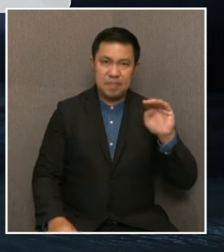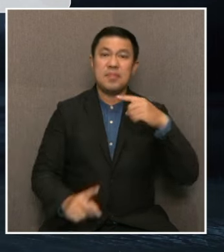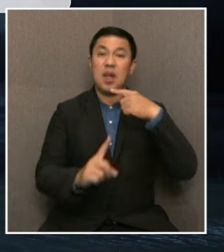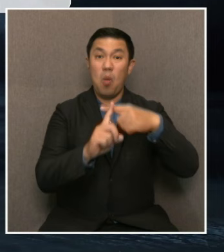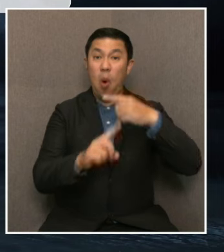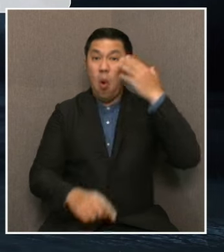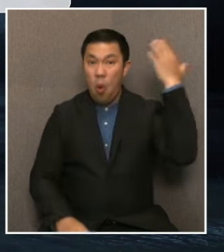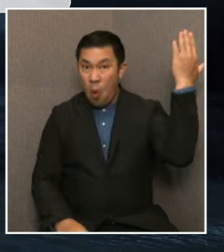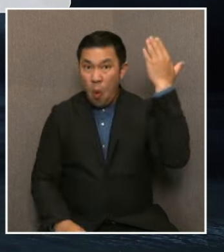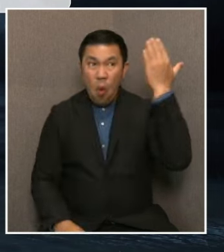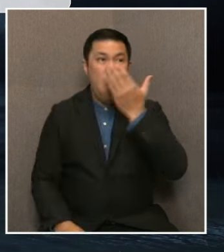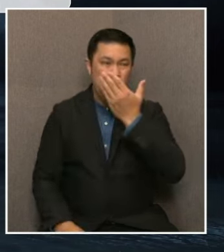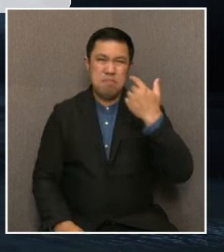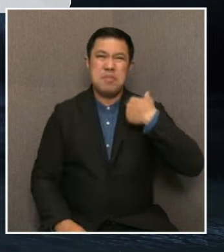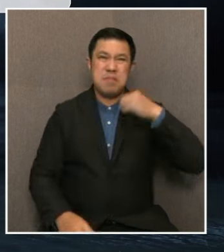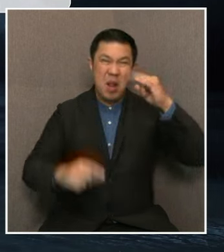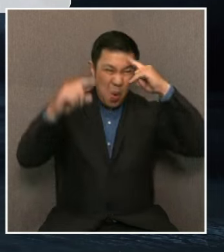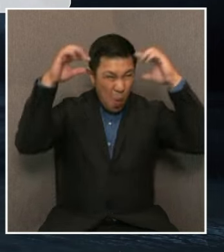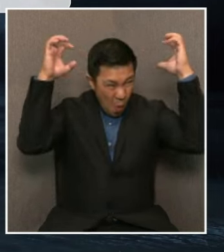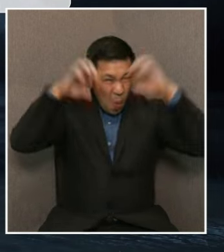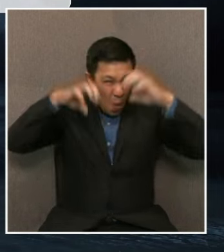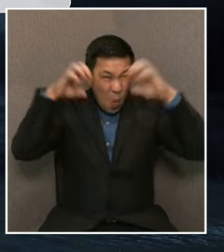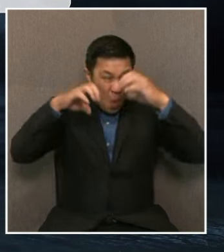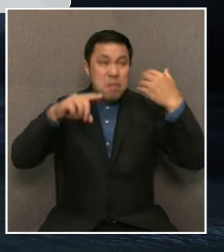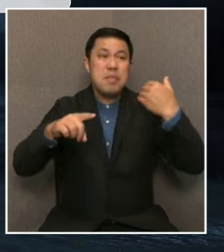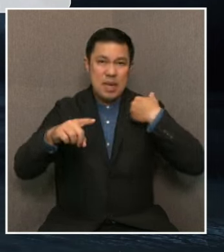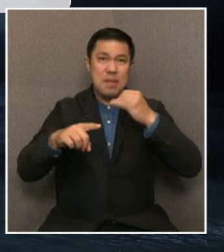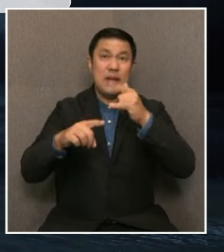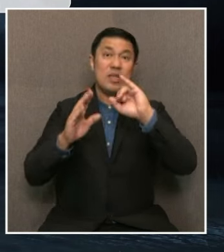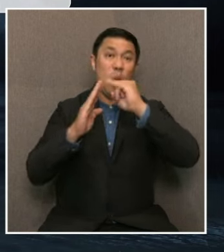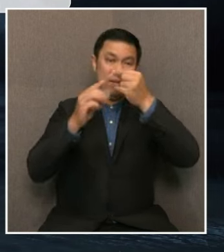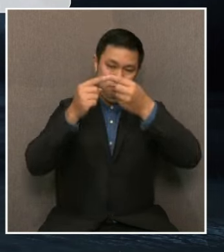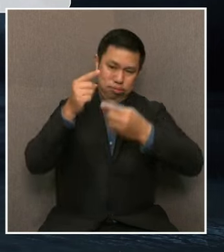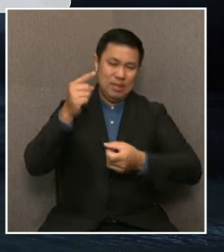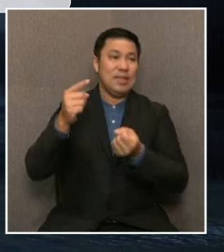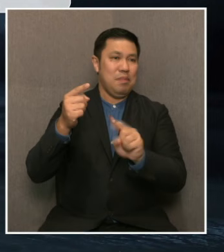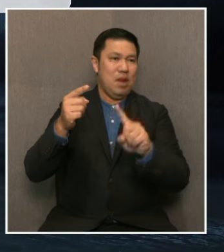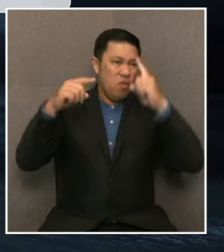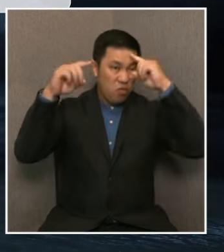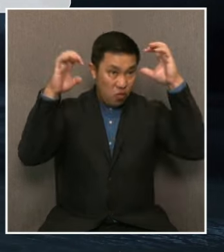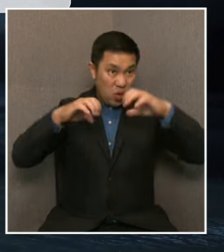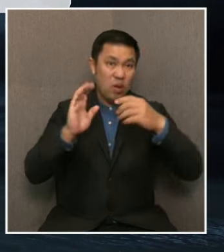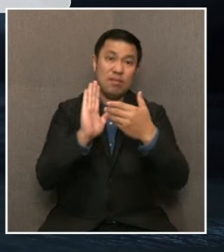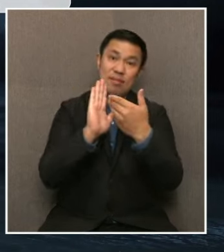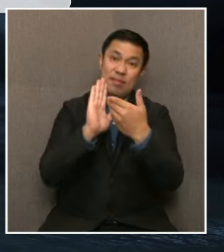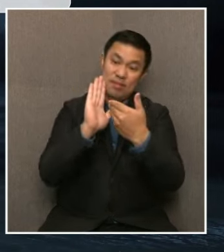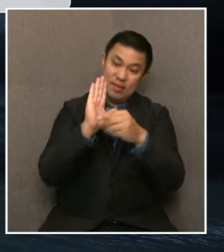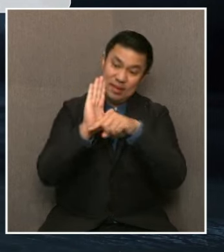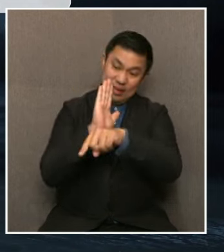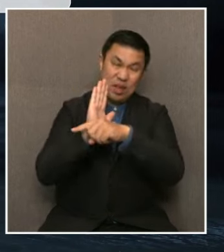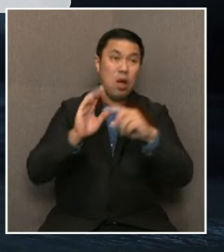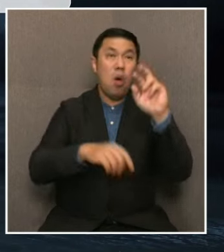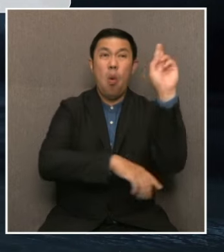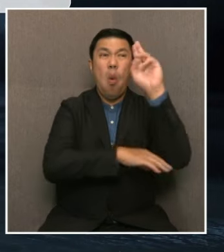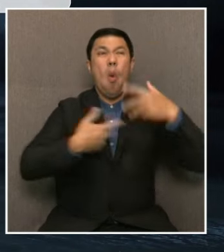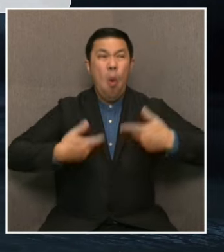งและมีฝนตกหนักบางแห่งโดยจะมีฝนตกใน11จังหวัดนะครับภาคตะวันออกครับอากาศร้อนในตอนกลางวันอุณห